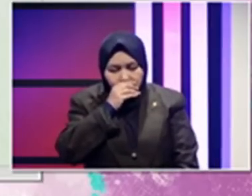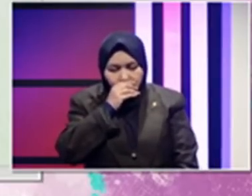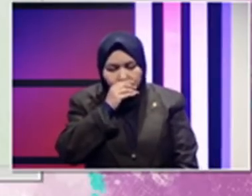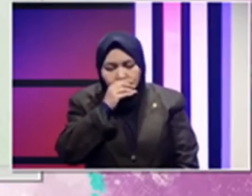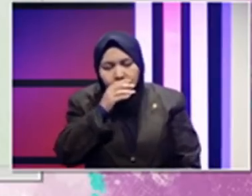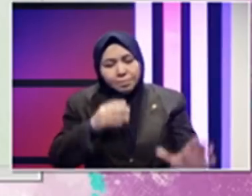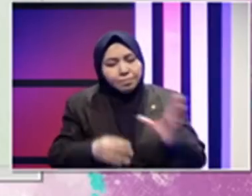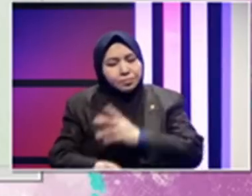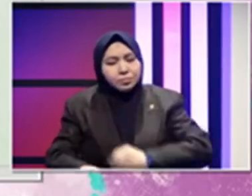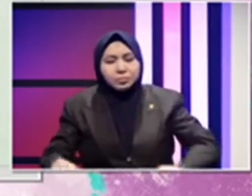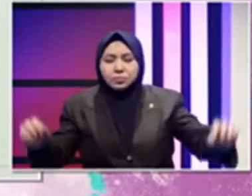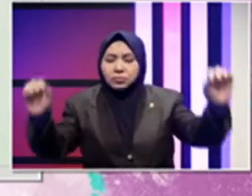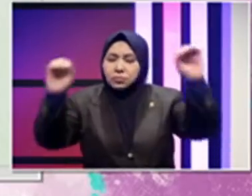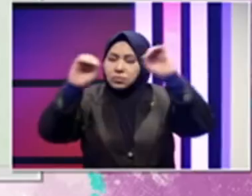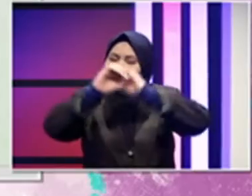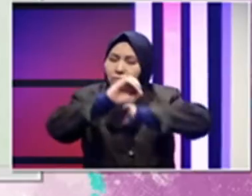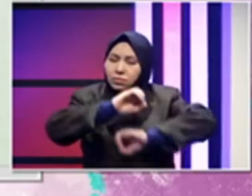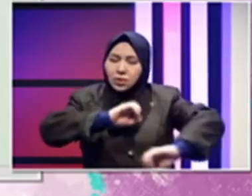وإن